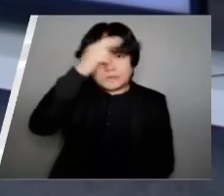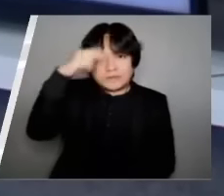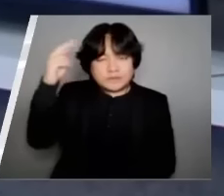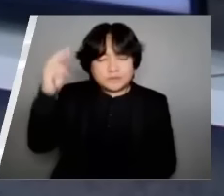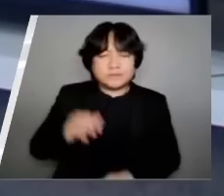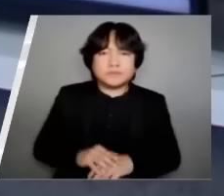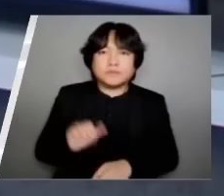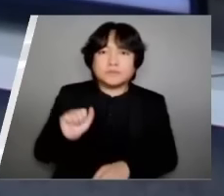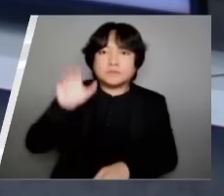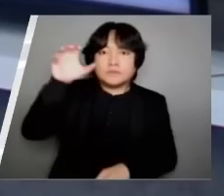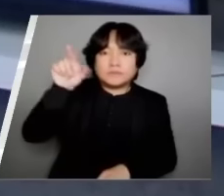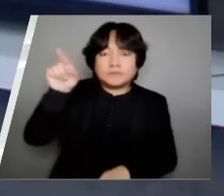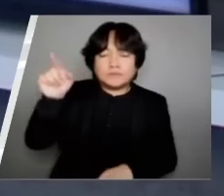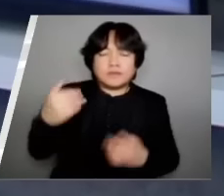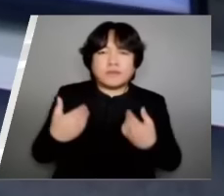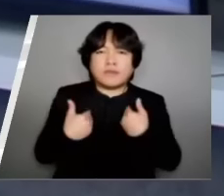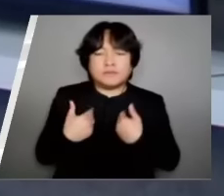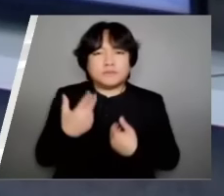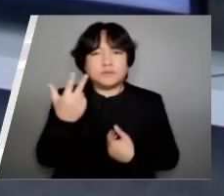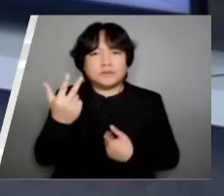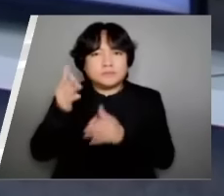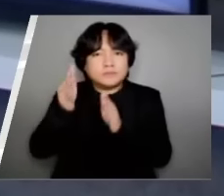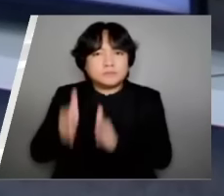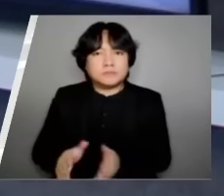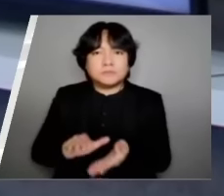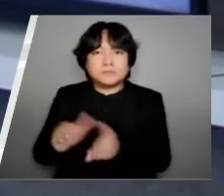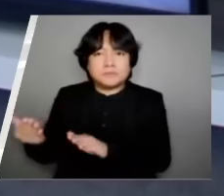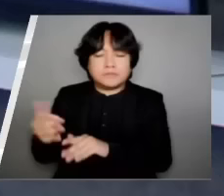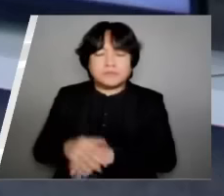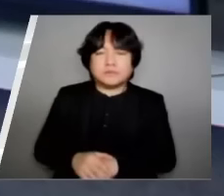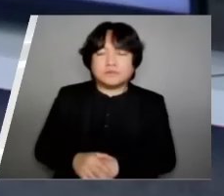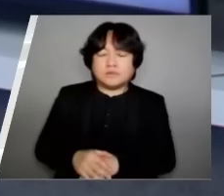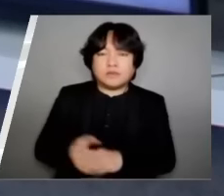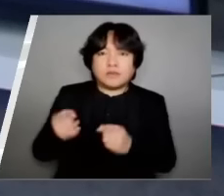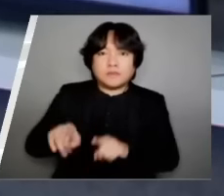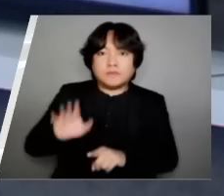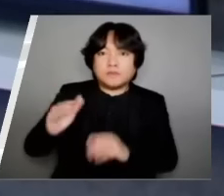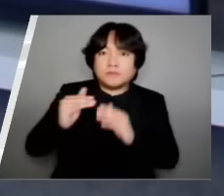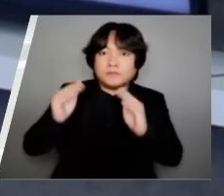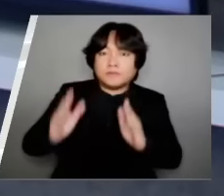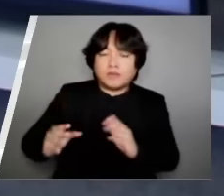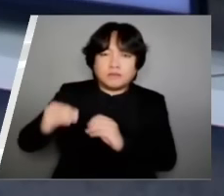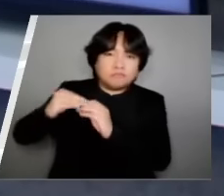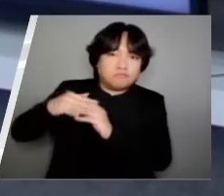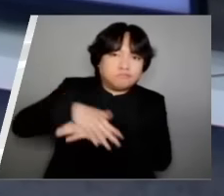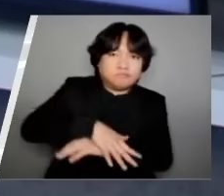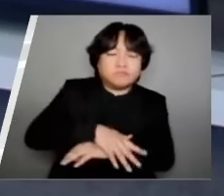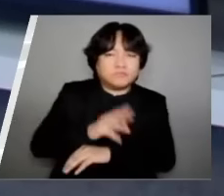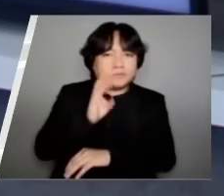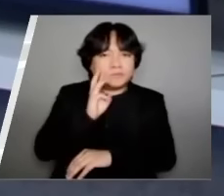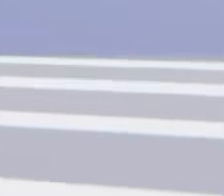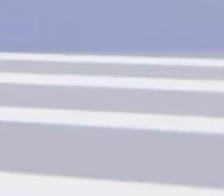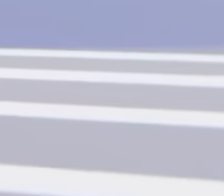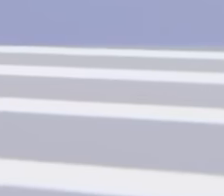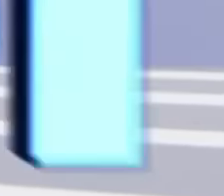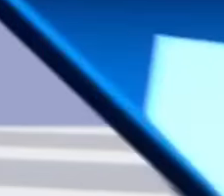patay matapos tangayin ng kanilang bahay nang lumaragas ng tubig. 2 pa ang hinahanap. Saksi, si Marie